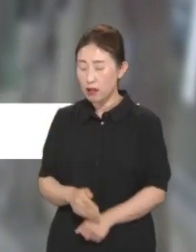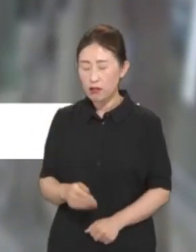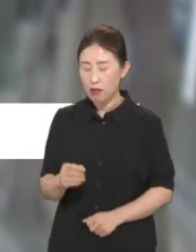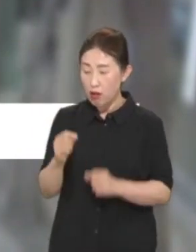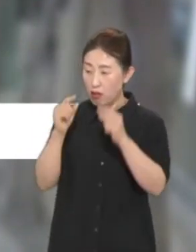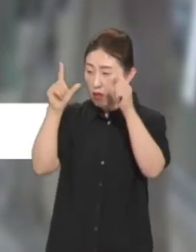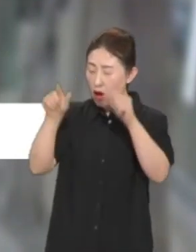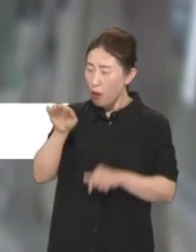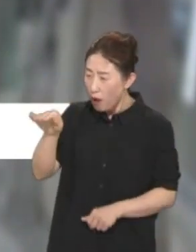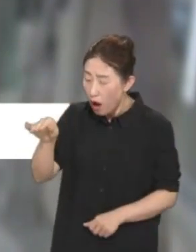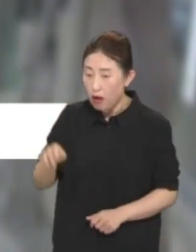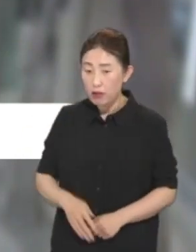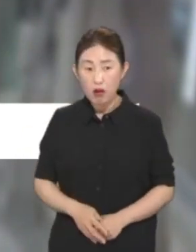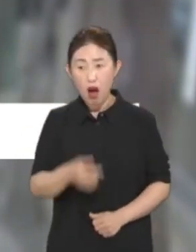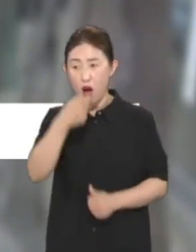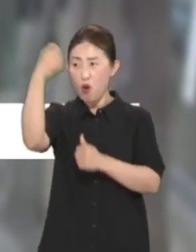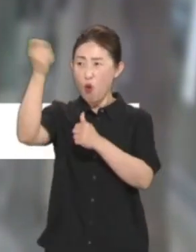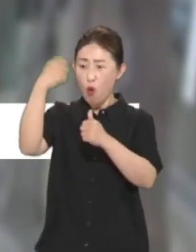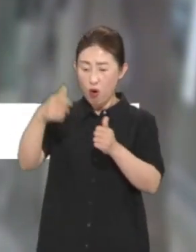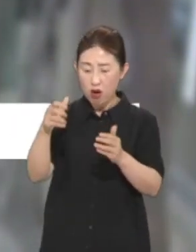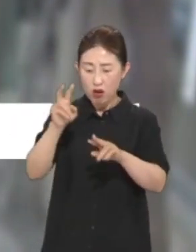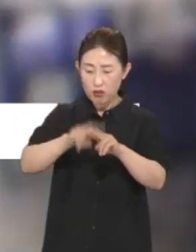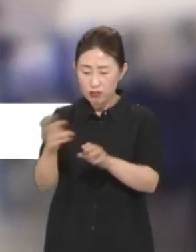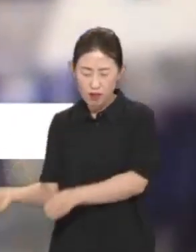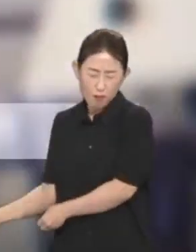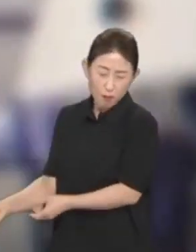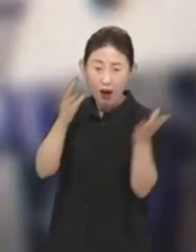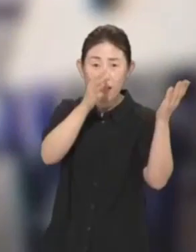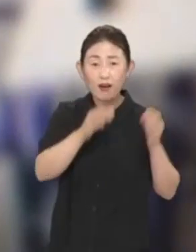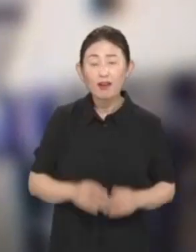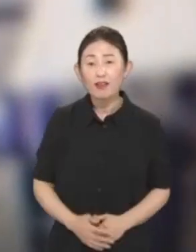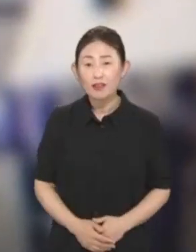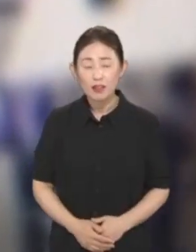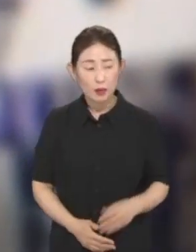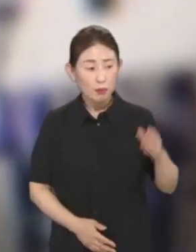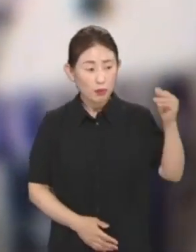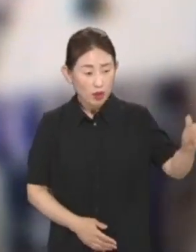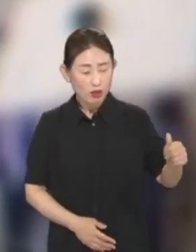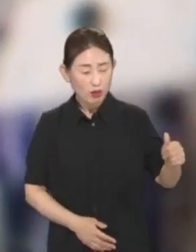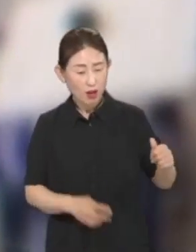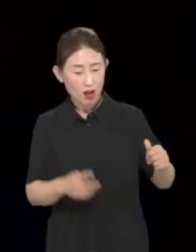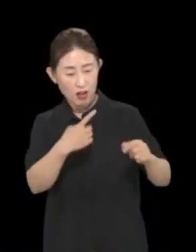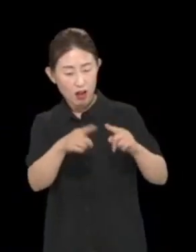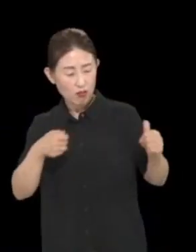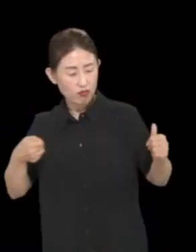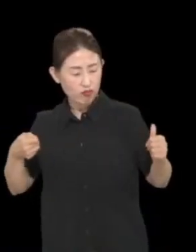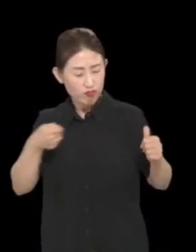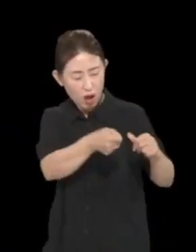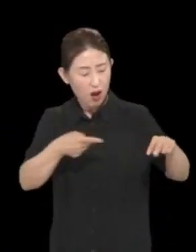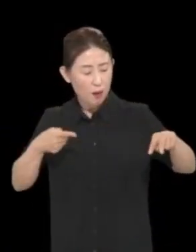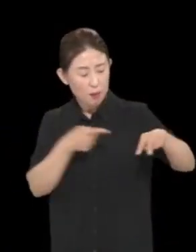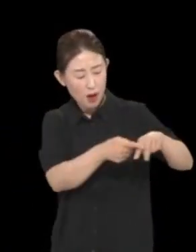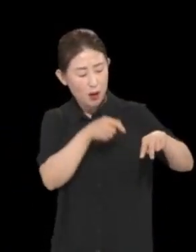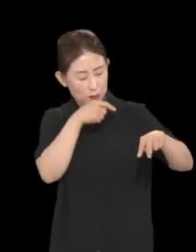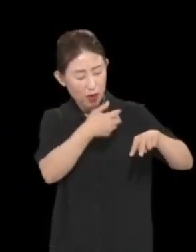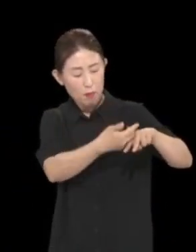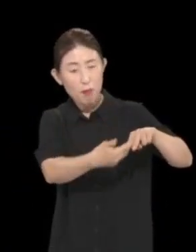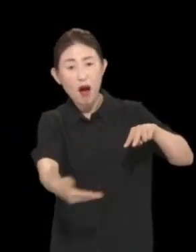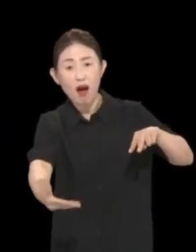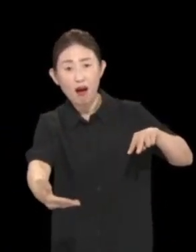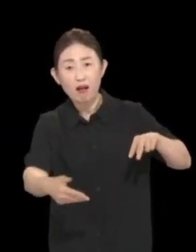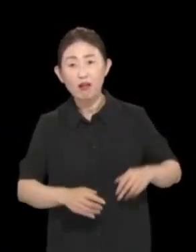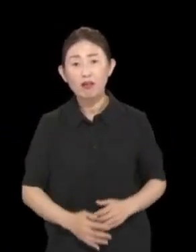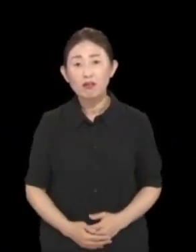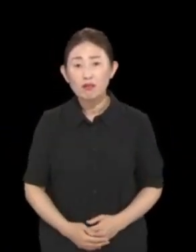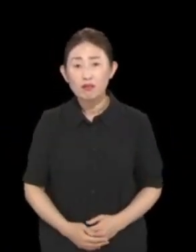그러니까 거기서 막 욕을 하더라고요 의자를 막 다 집어던지고 피해 점주는 흉기에 허벅지를 찔려 다쳤는데 상처가 아물기도